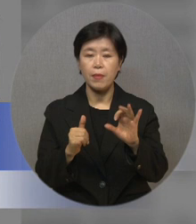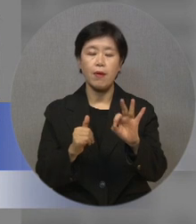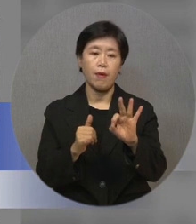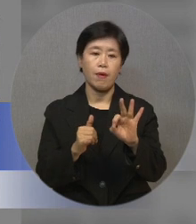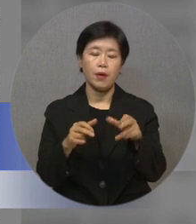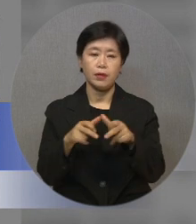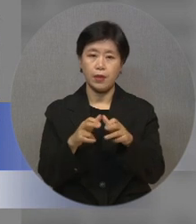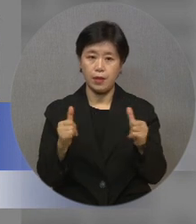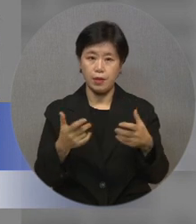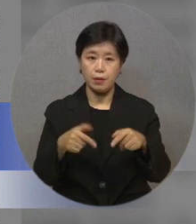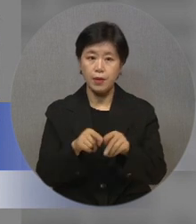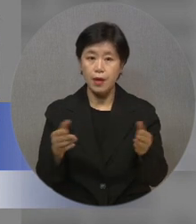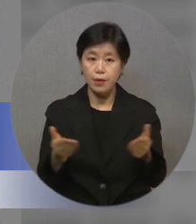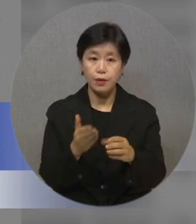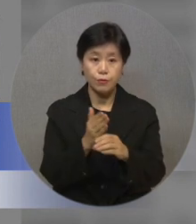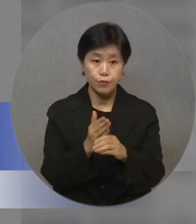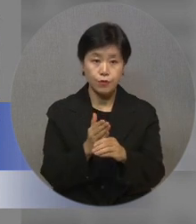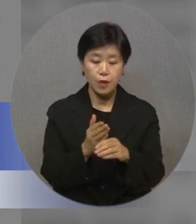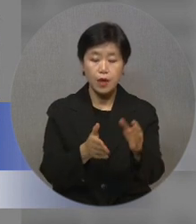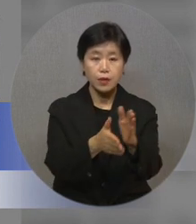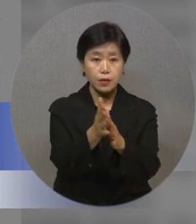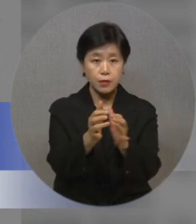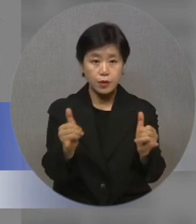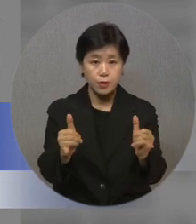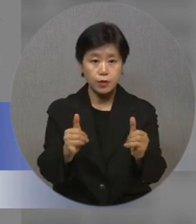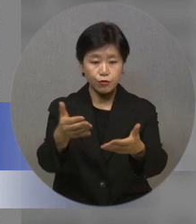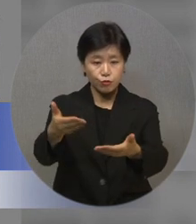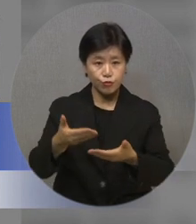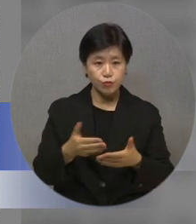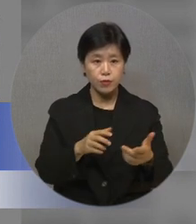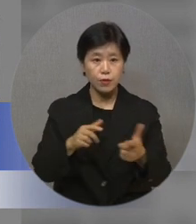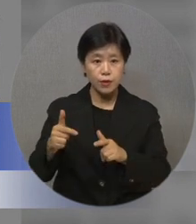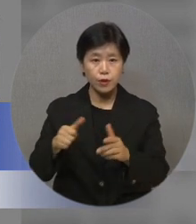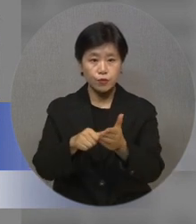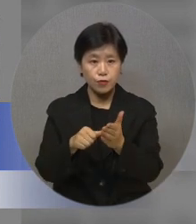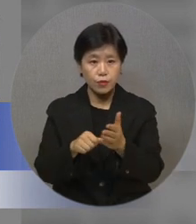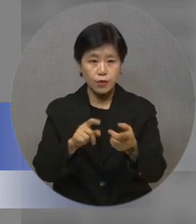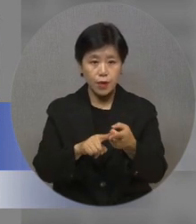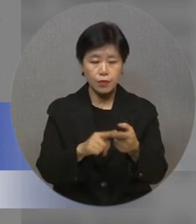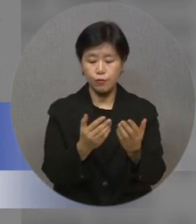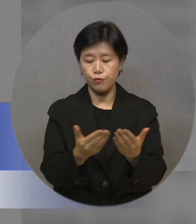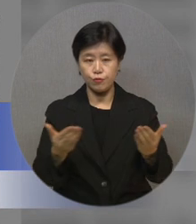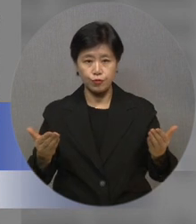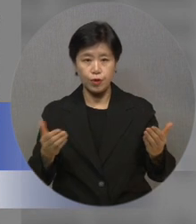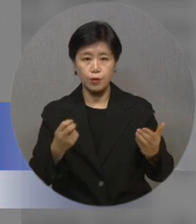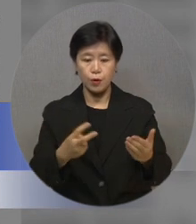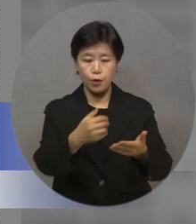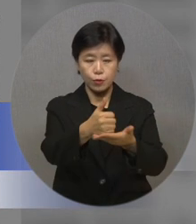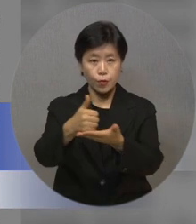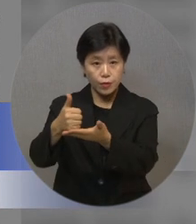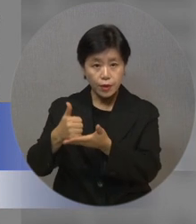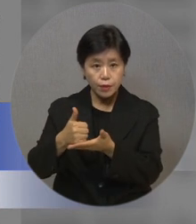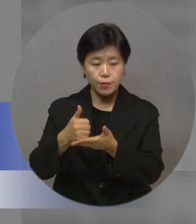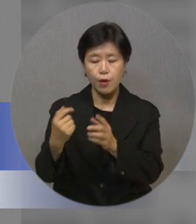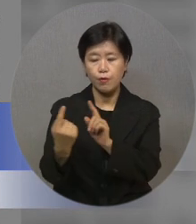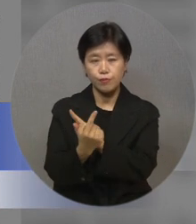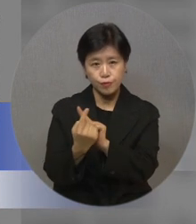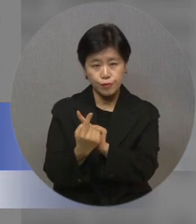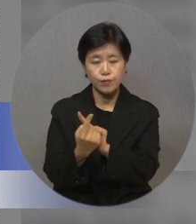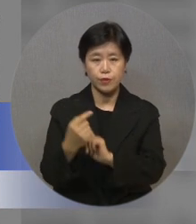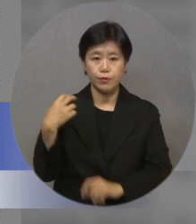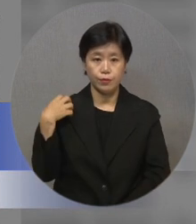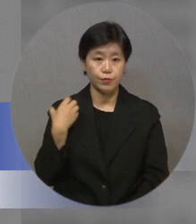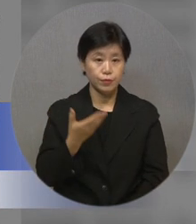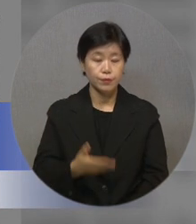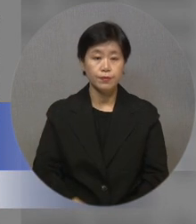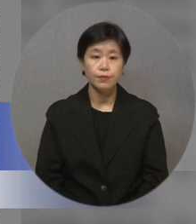기업에서 기증한 물품을 분류 진열하거나 손님들을 응대하는 업무 등을 맞습니다 한편 재단은 지난